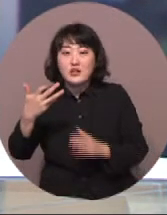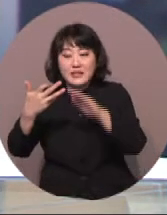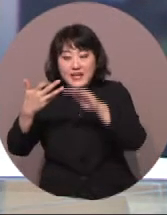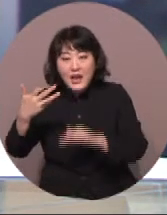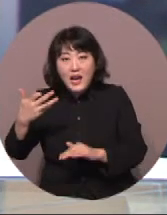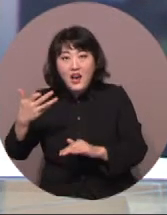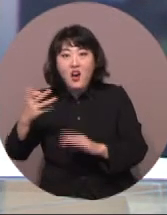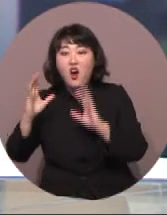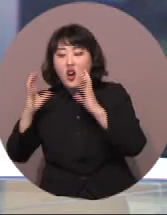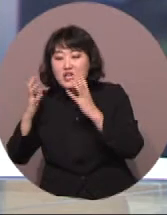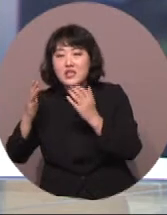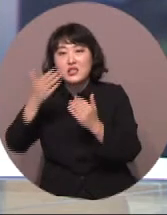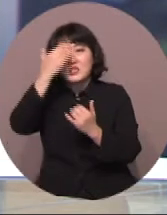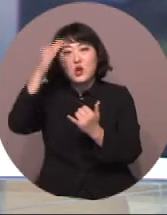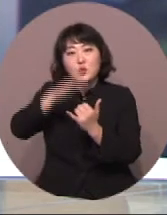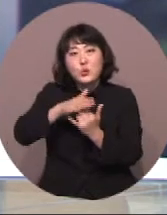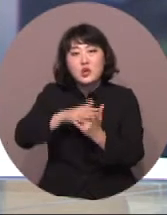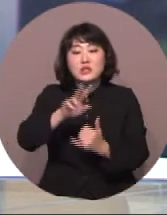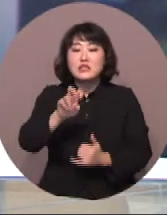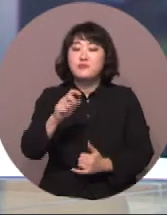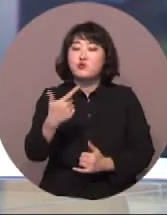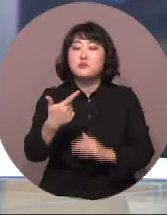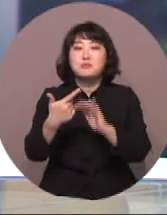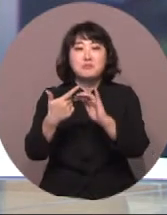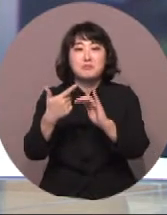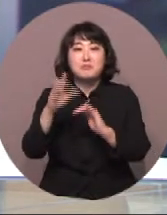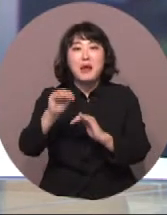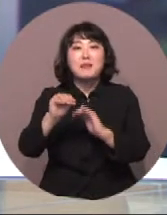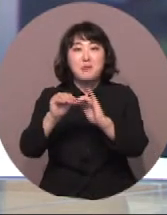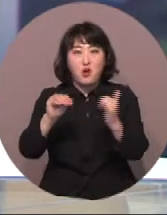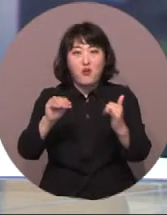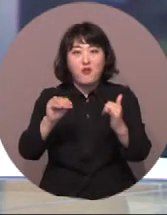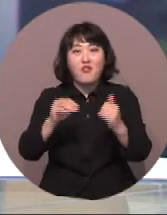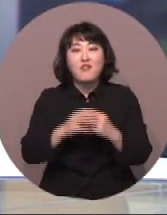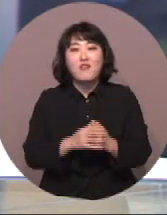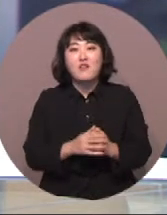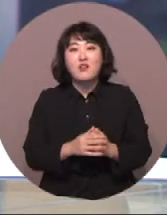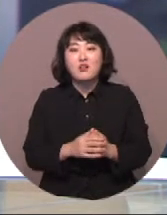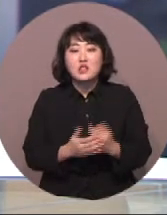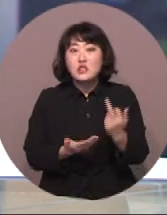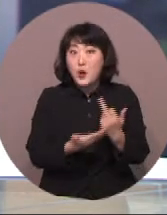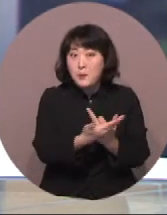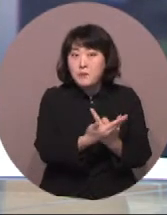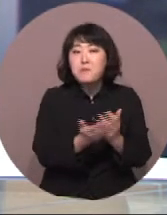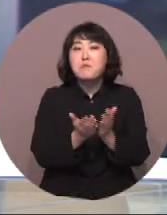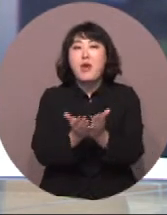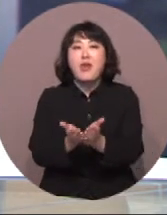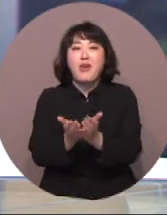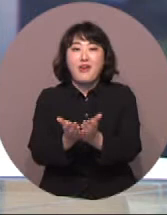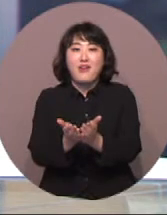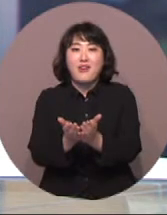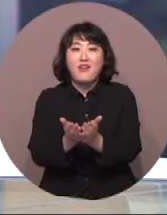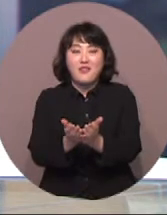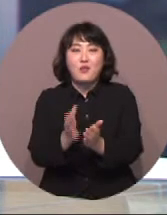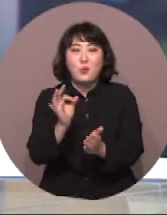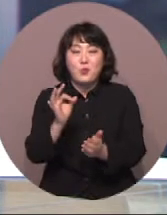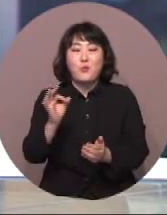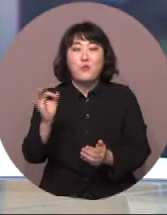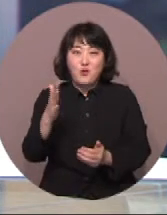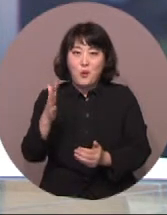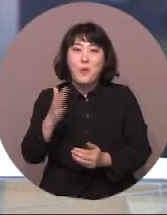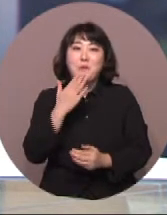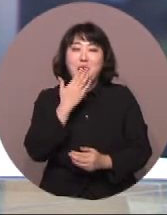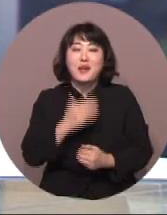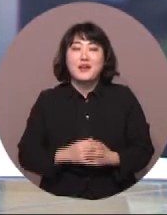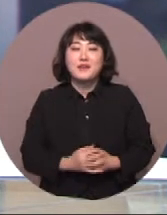도내 어린이와 청소년 26만여 명이 대상인데요. 섬 지역 주민들은 여객선 운임도 면제됩니다.